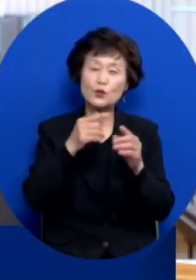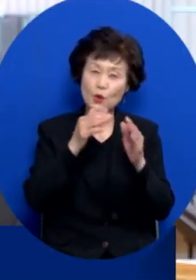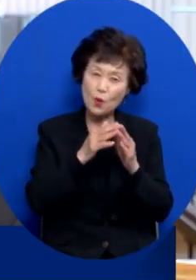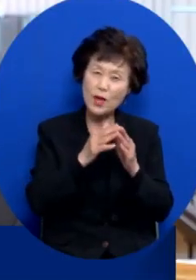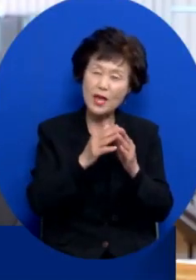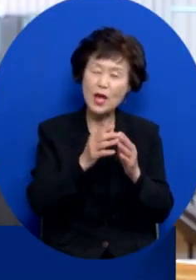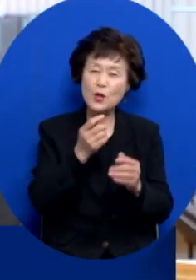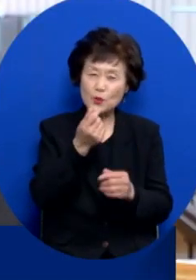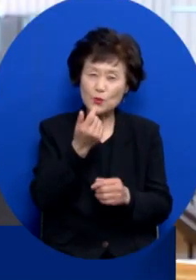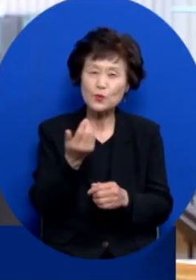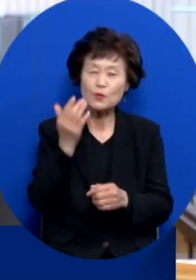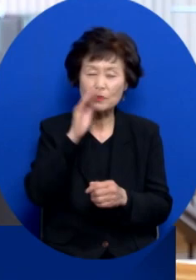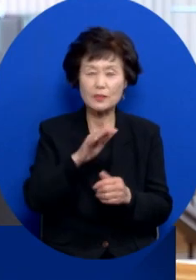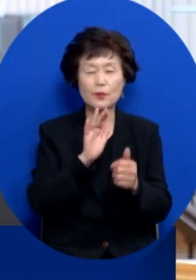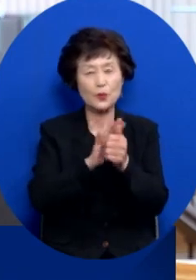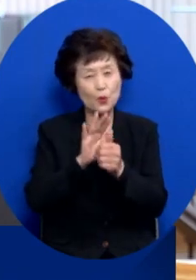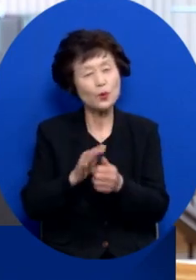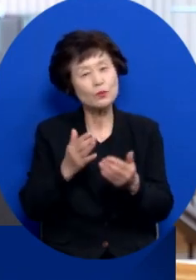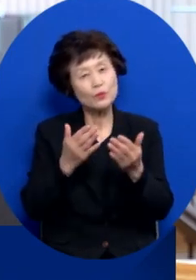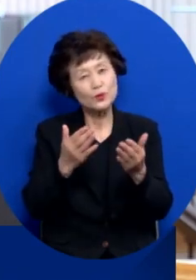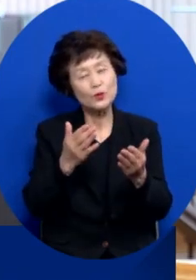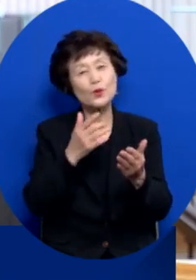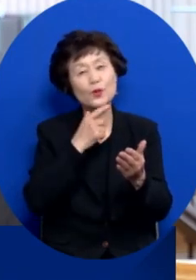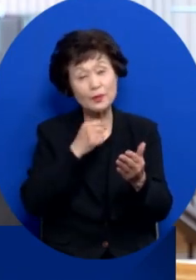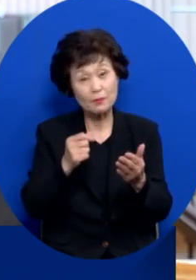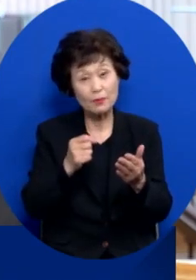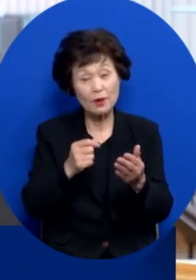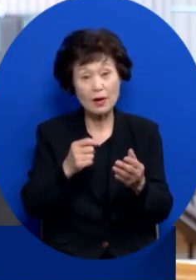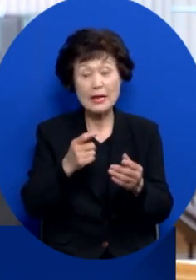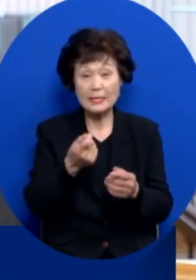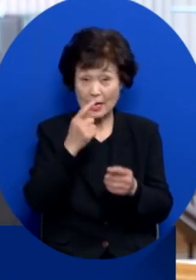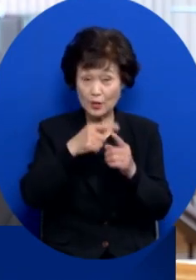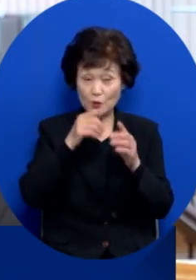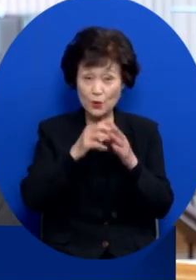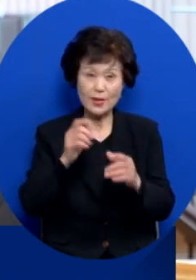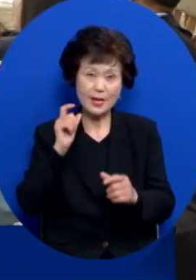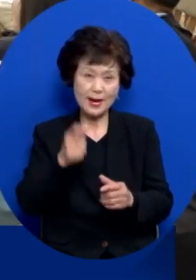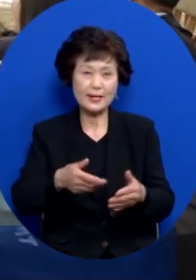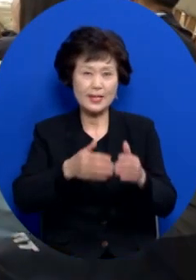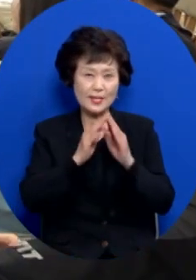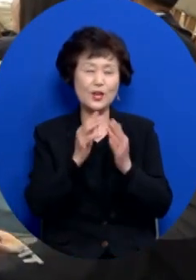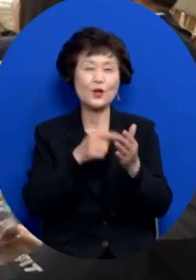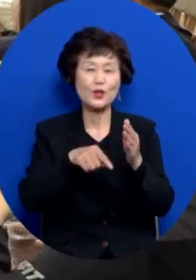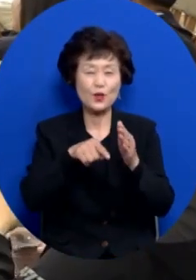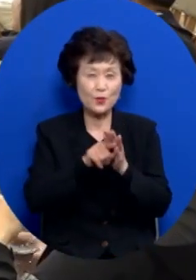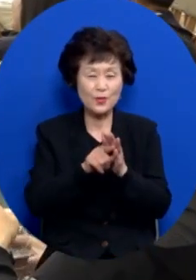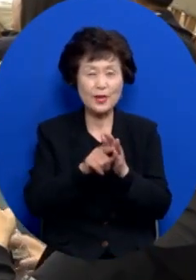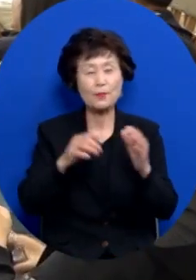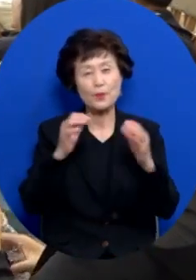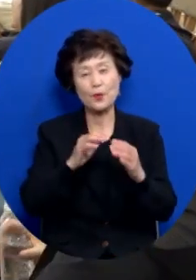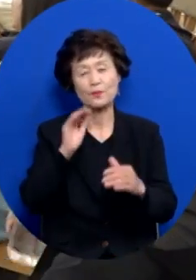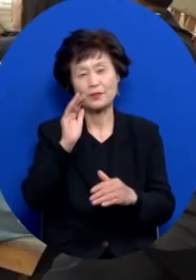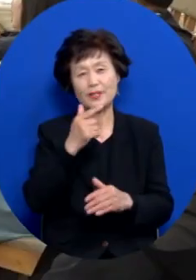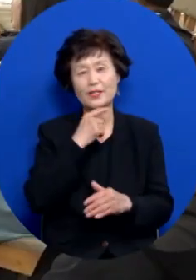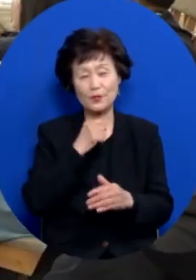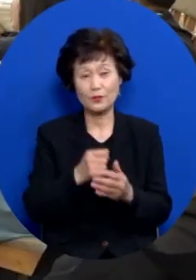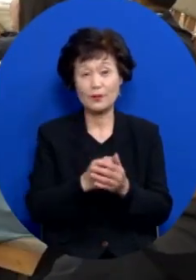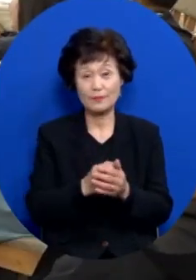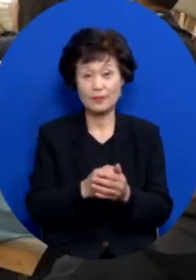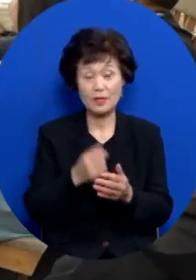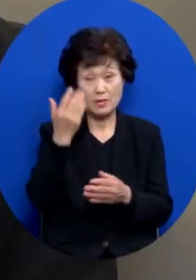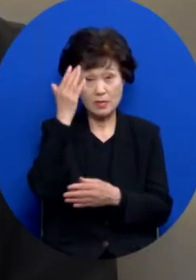도움이 되는 그런 강소형 교회 세우기 네트워크가 되기를 바라는 마음이 있습니다. 하나의 교회는 세미나에